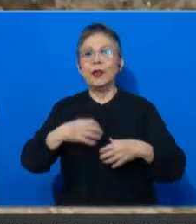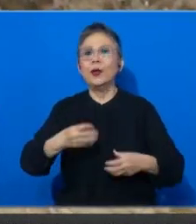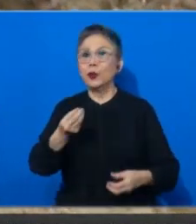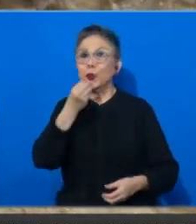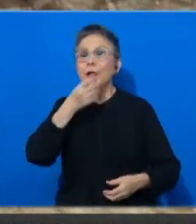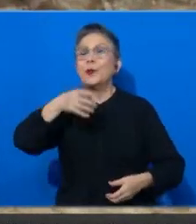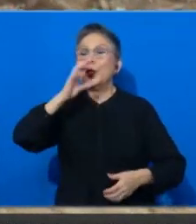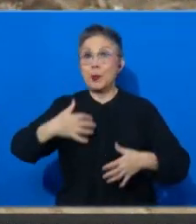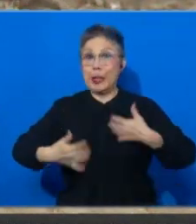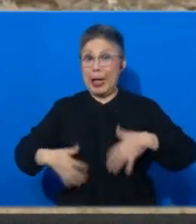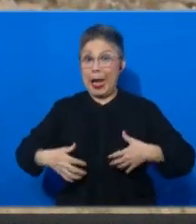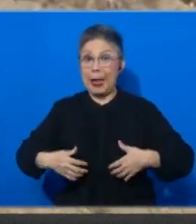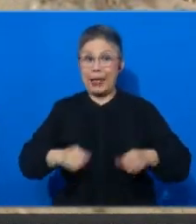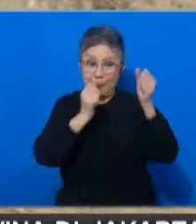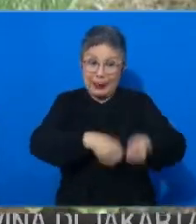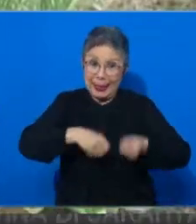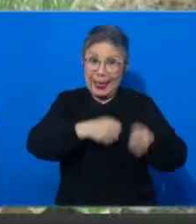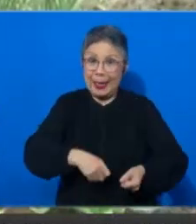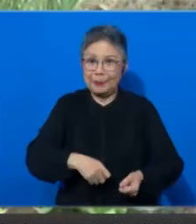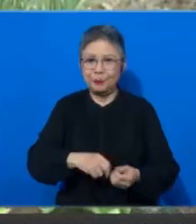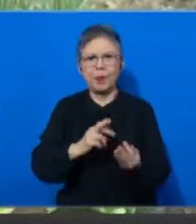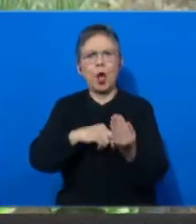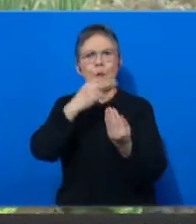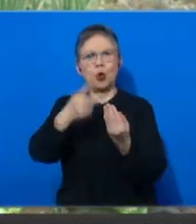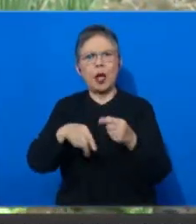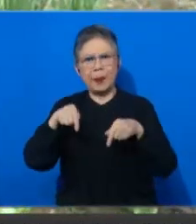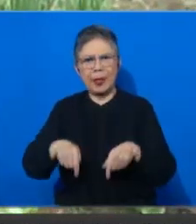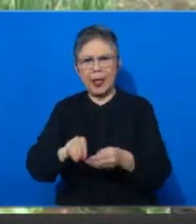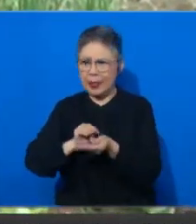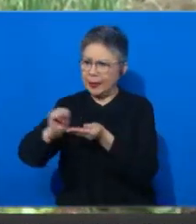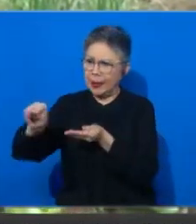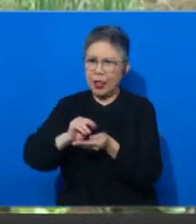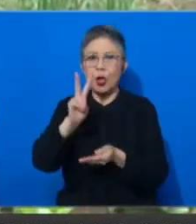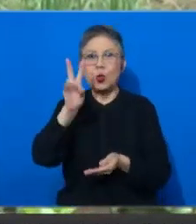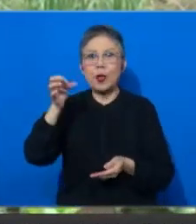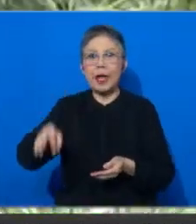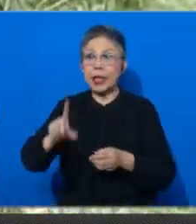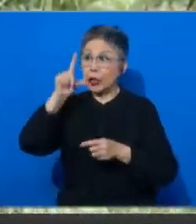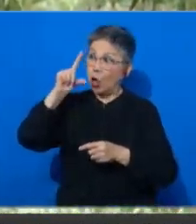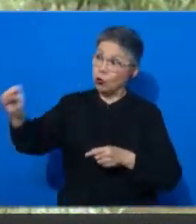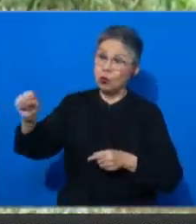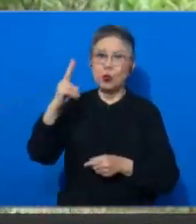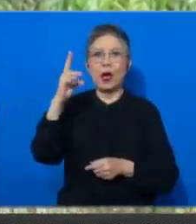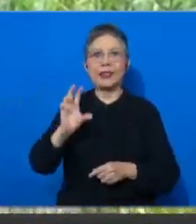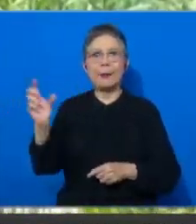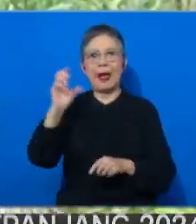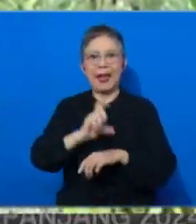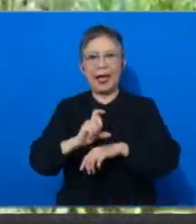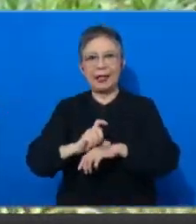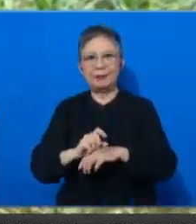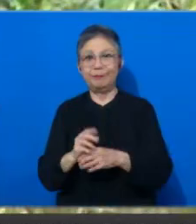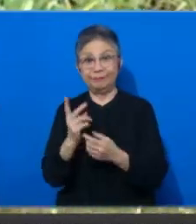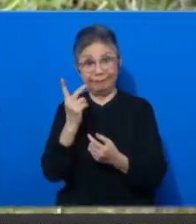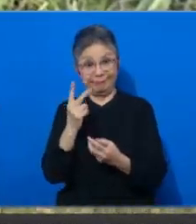pertanian warga. Tak hanya itu, program pipanisasi ini juga disalurkan ke dua desa yang berada di dua kecamatan, yakni Dusun